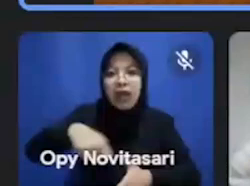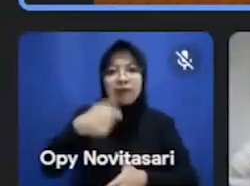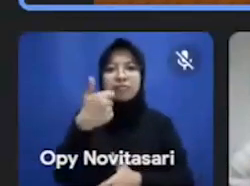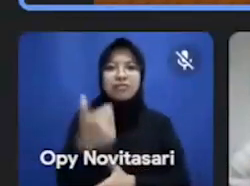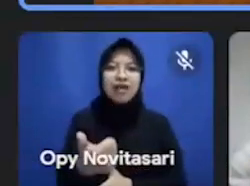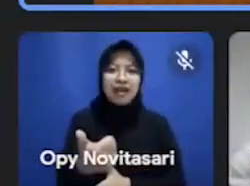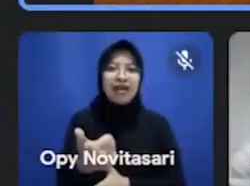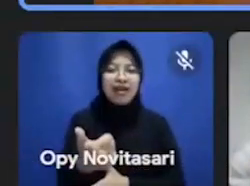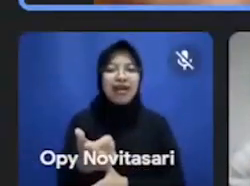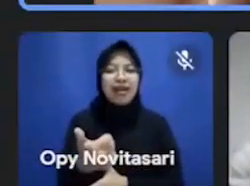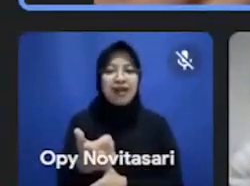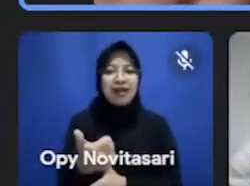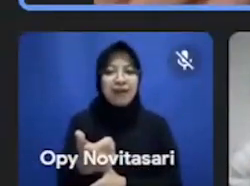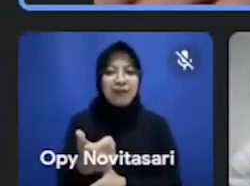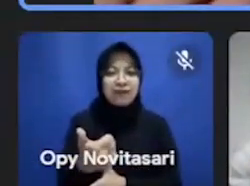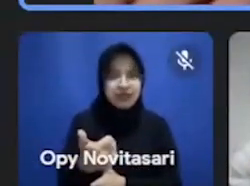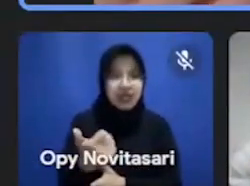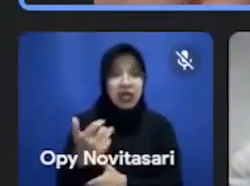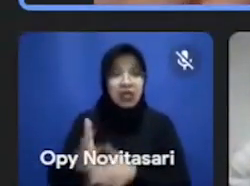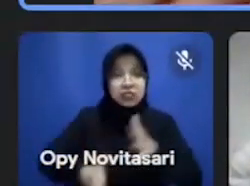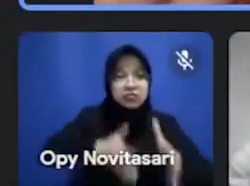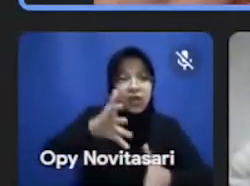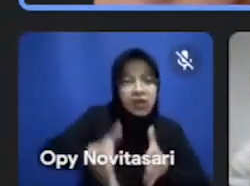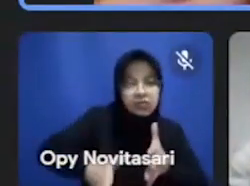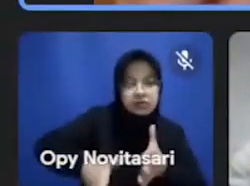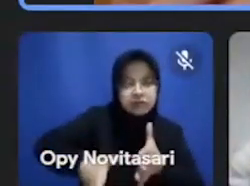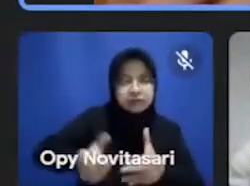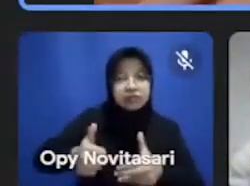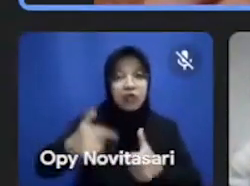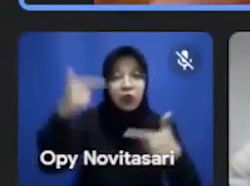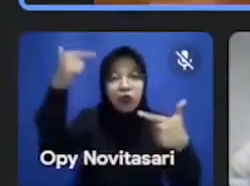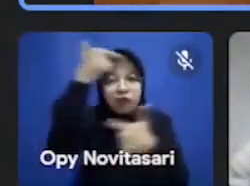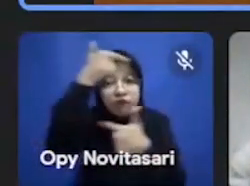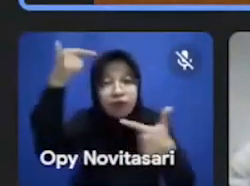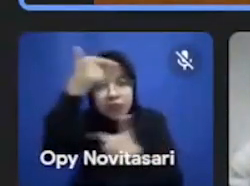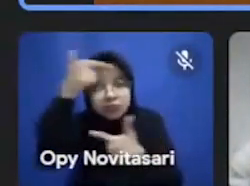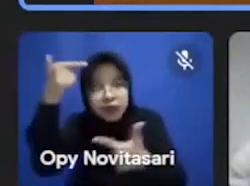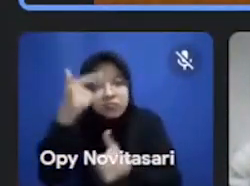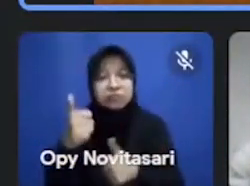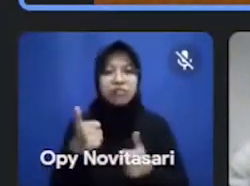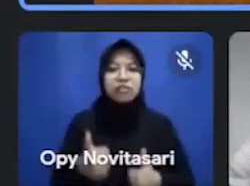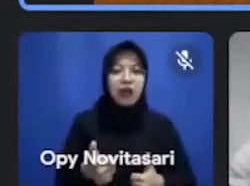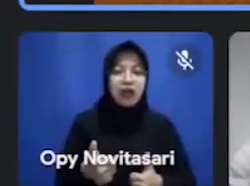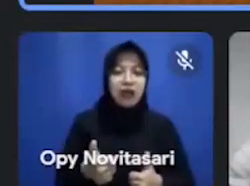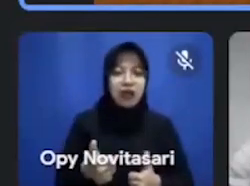e yang saya sebut di video The Face Opera kedua